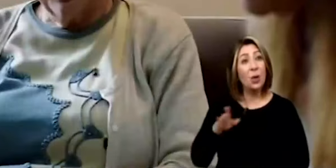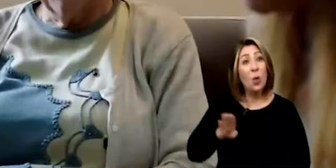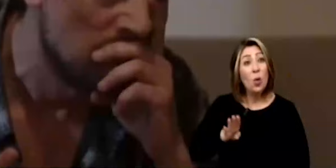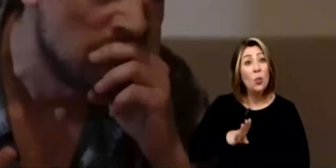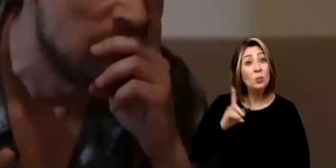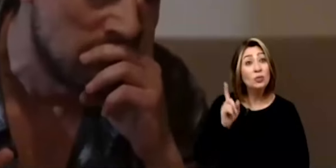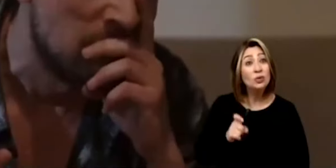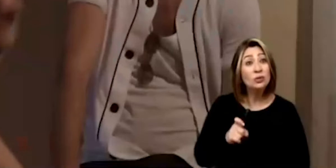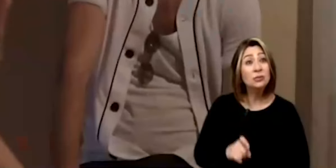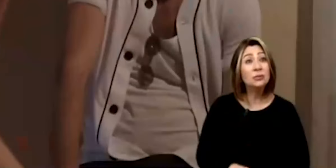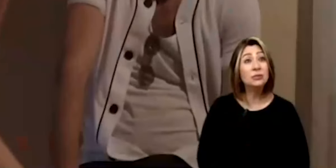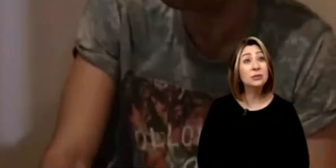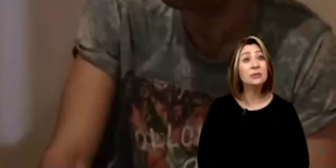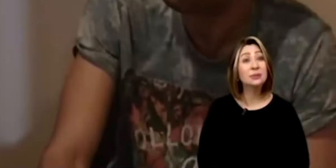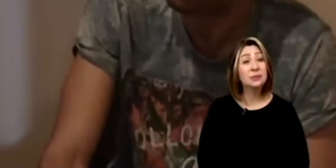mu?